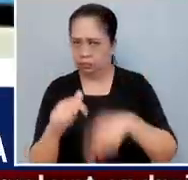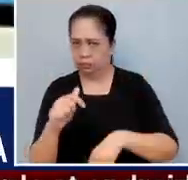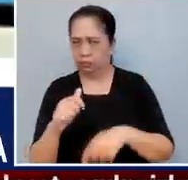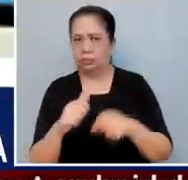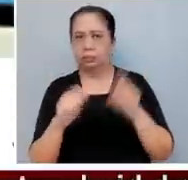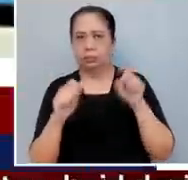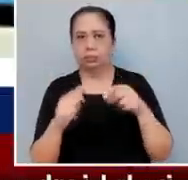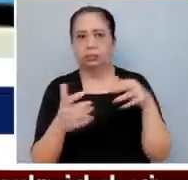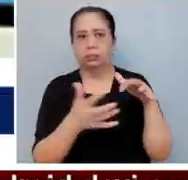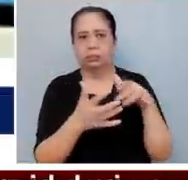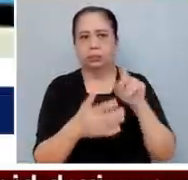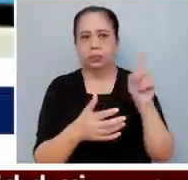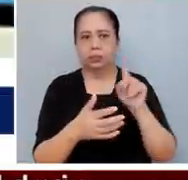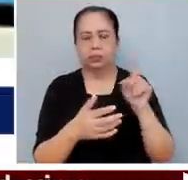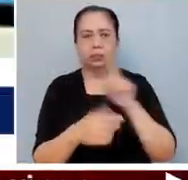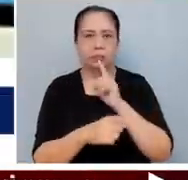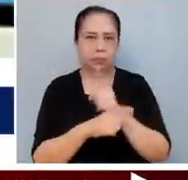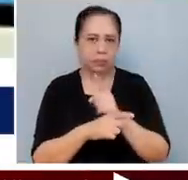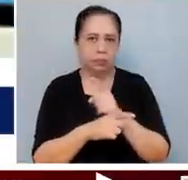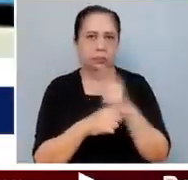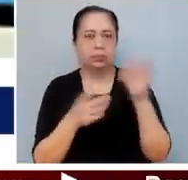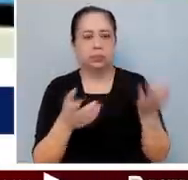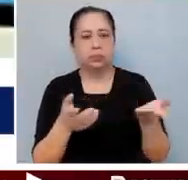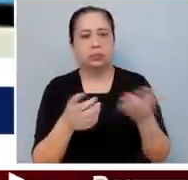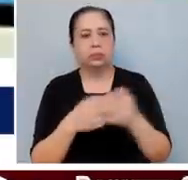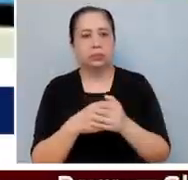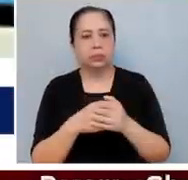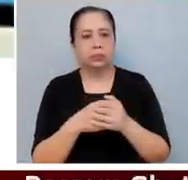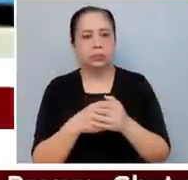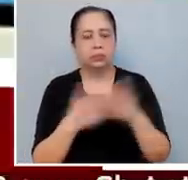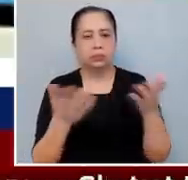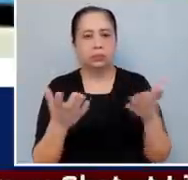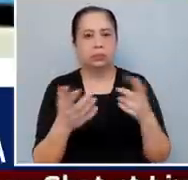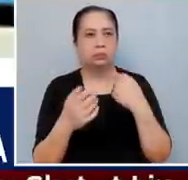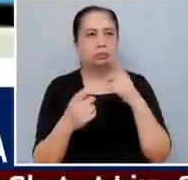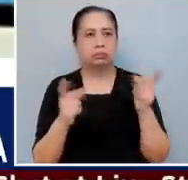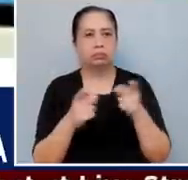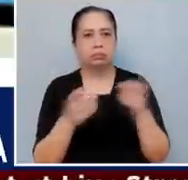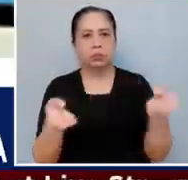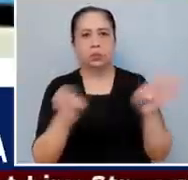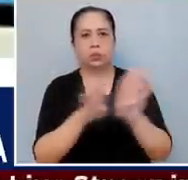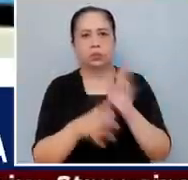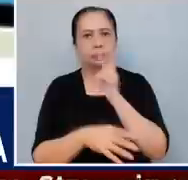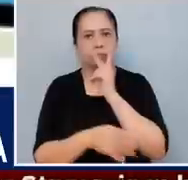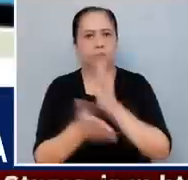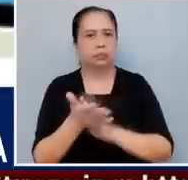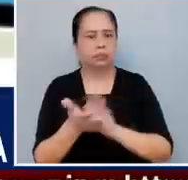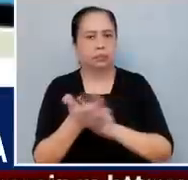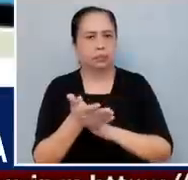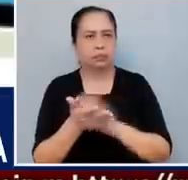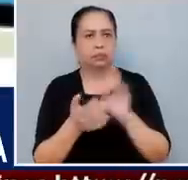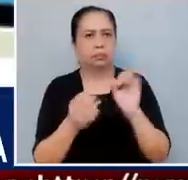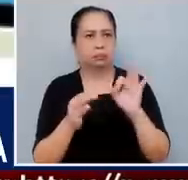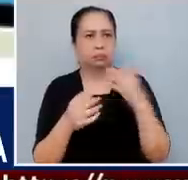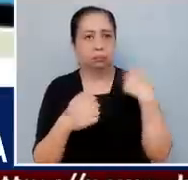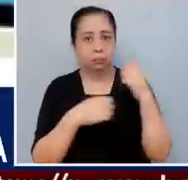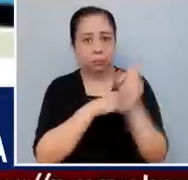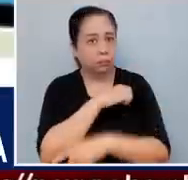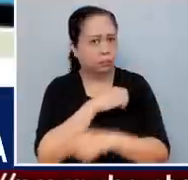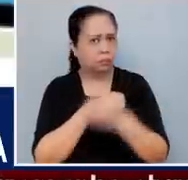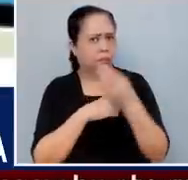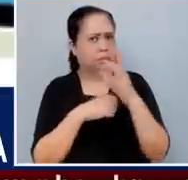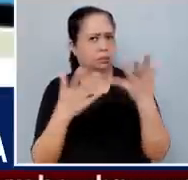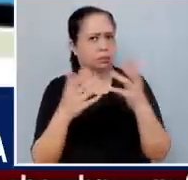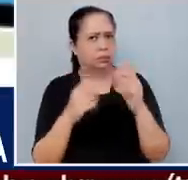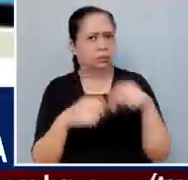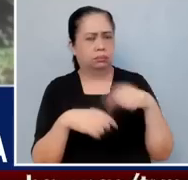have to study kung ano ba talaga yung pag ganyang biglang nagsasara yung private schools, ano ba yung kung meron bang sanctions o wala na may